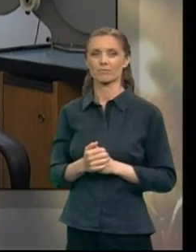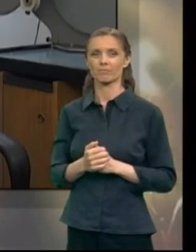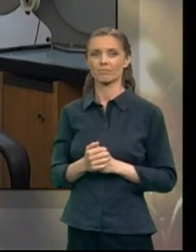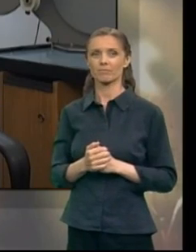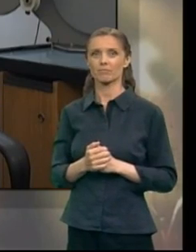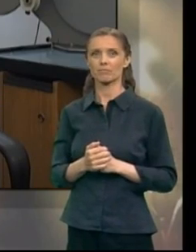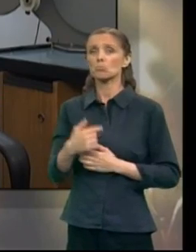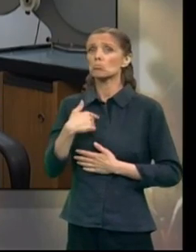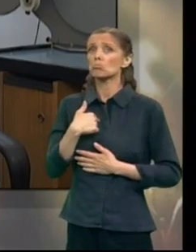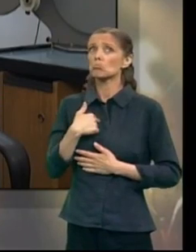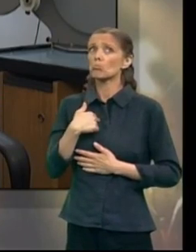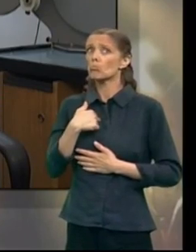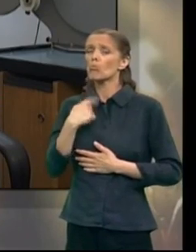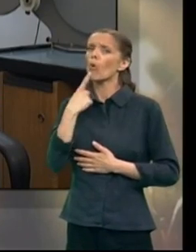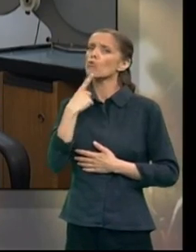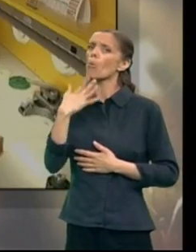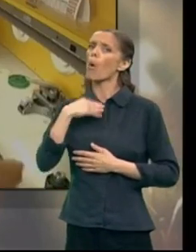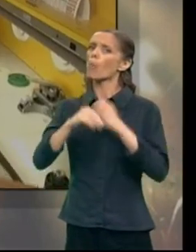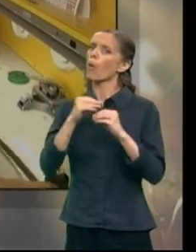Ja bih rekla da imamo skladnu porodicu.